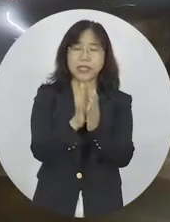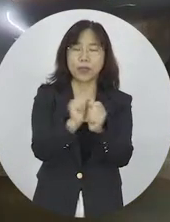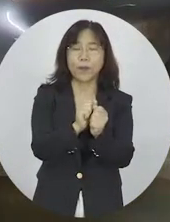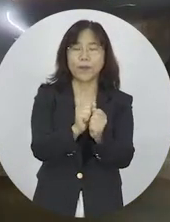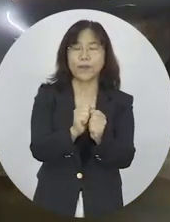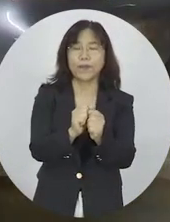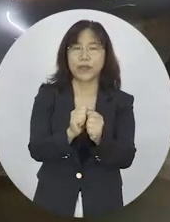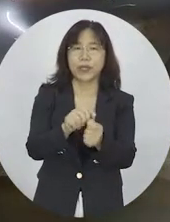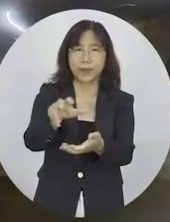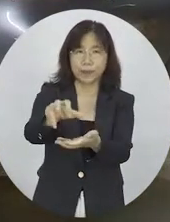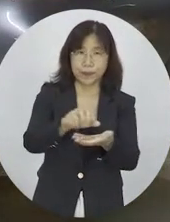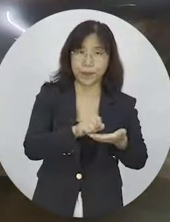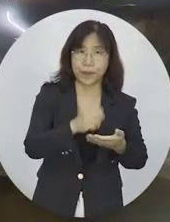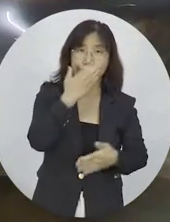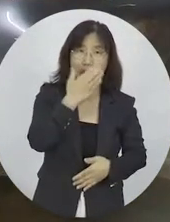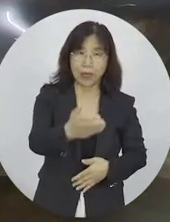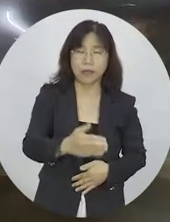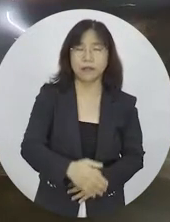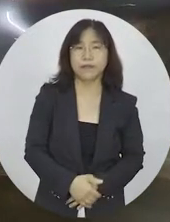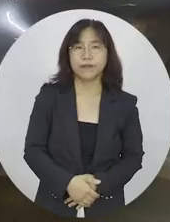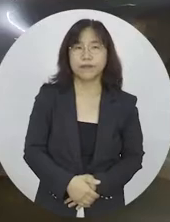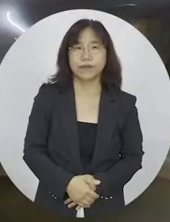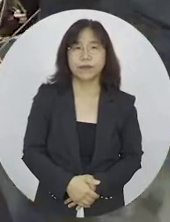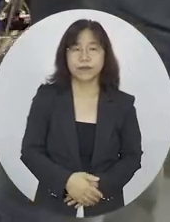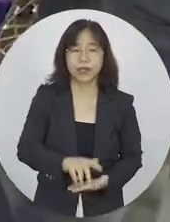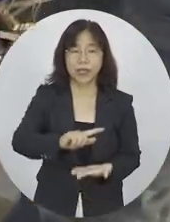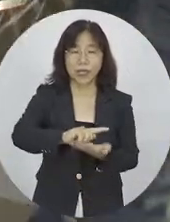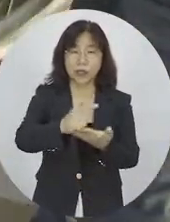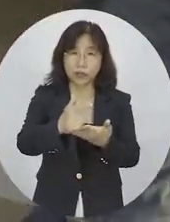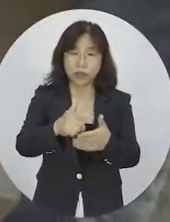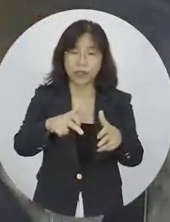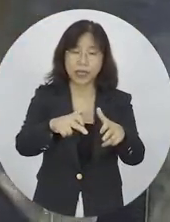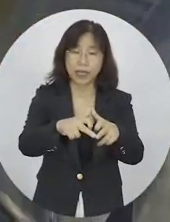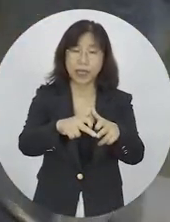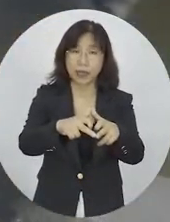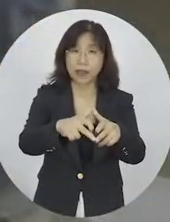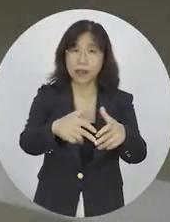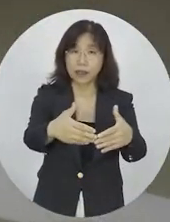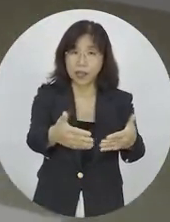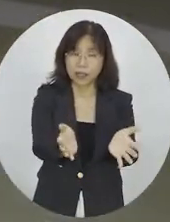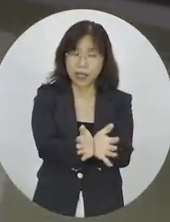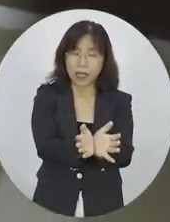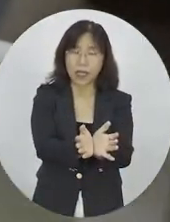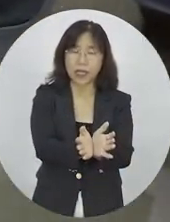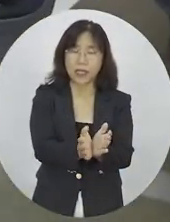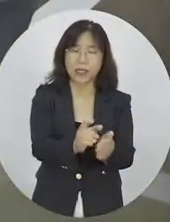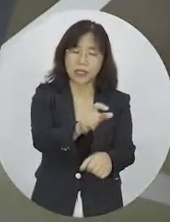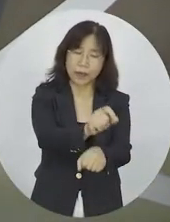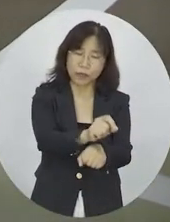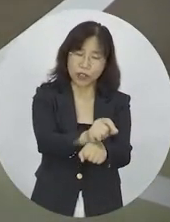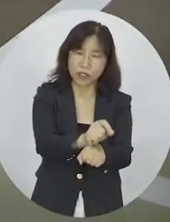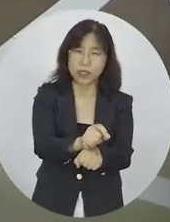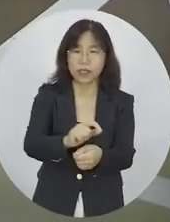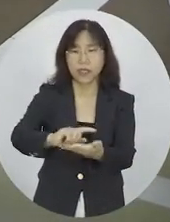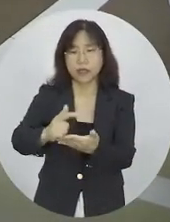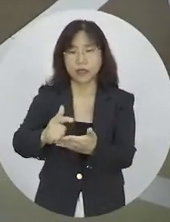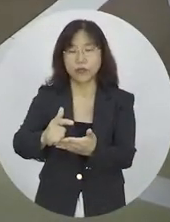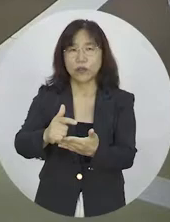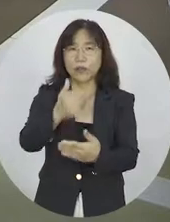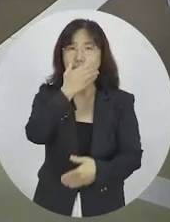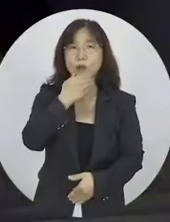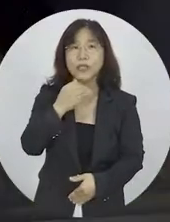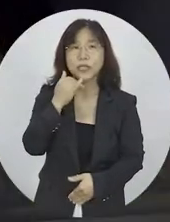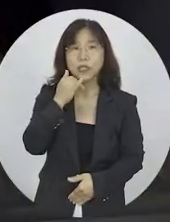찾아가는 서비스로 이용할 수 있습니다. 서비스에 대한 자세한 사항은 강서구 장애인단체 통합사무실이나